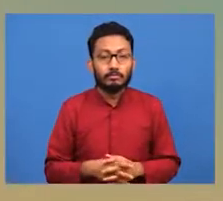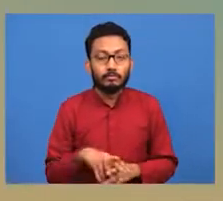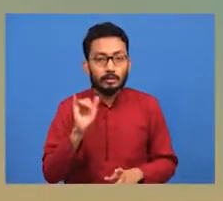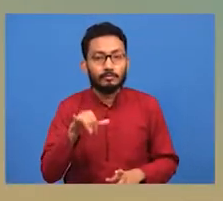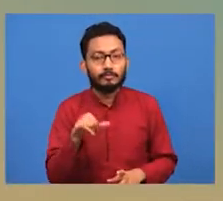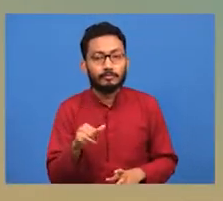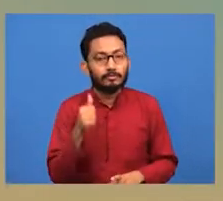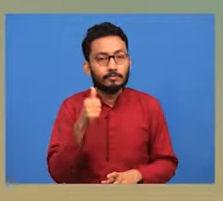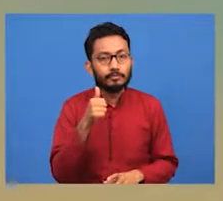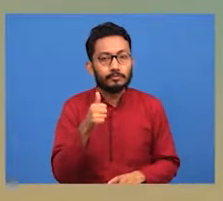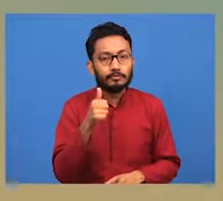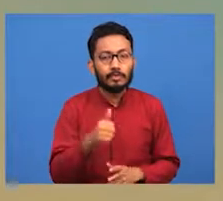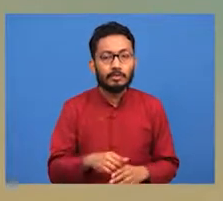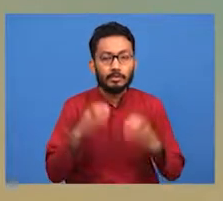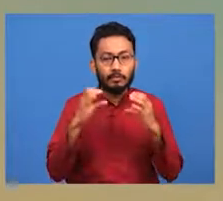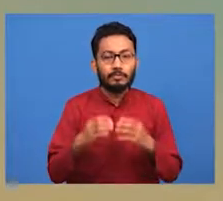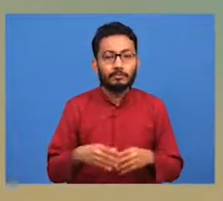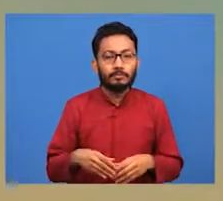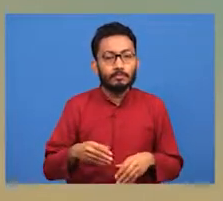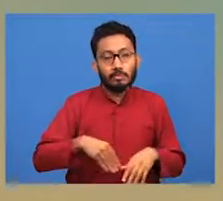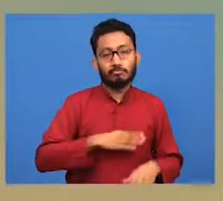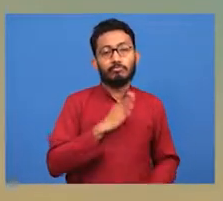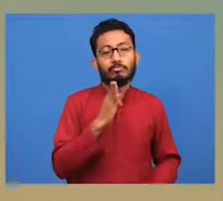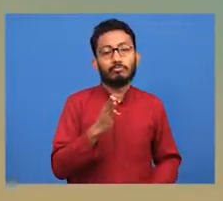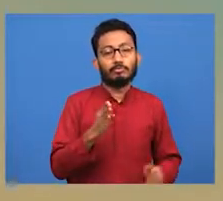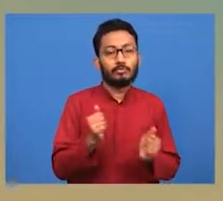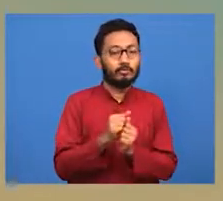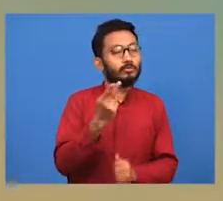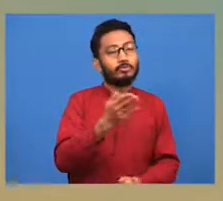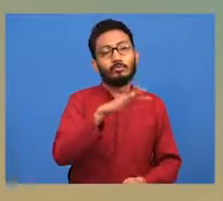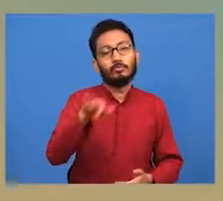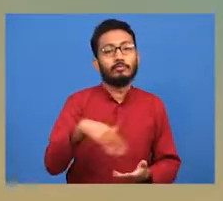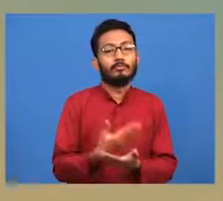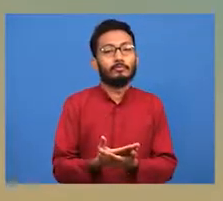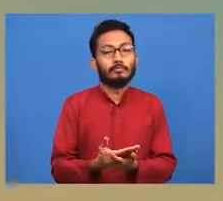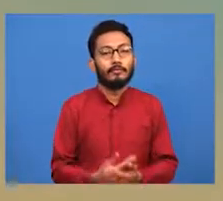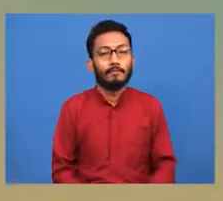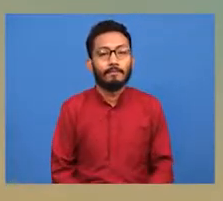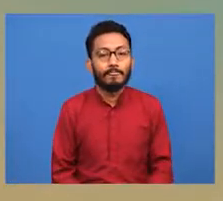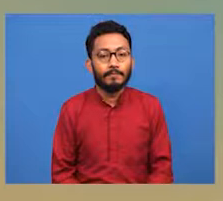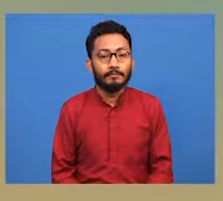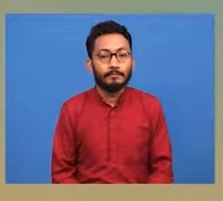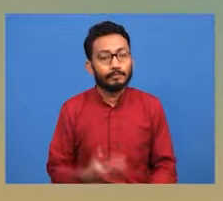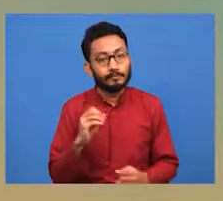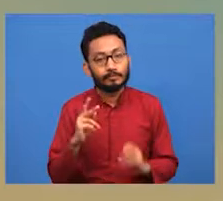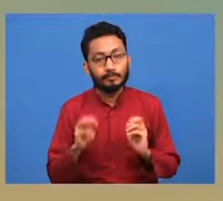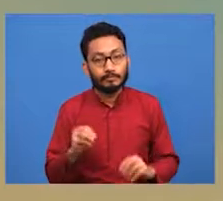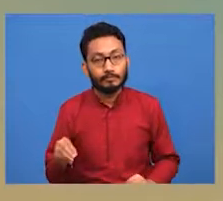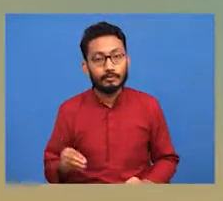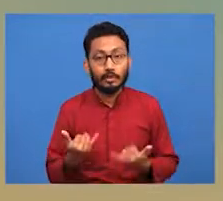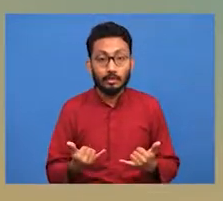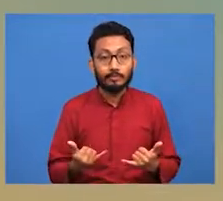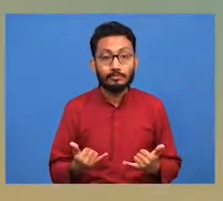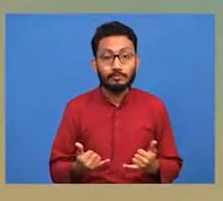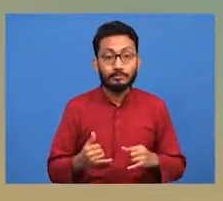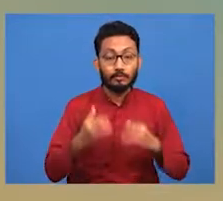Baiklah, murid-murid. Sekarang, cikgu akan uji kefahaman murid-murid tentang isi pembelajaran kita